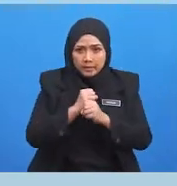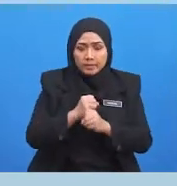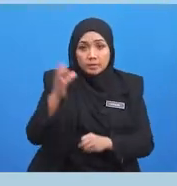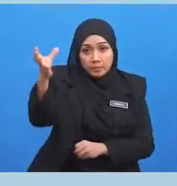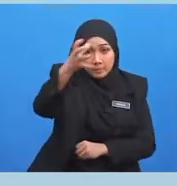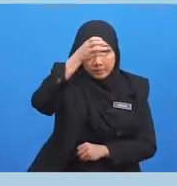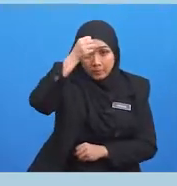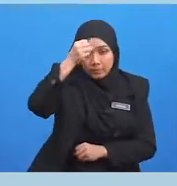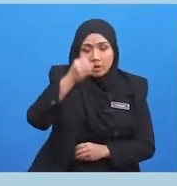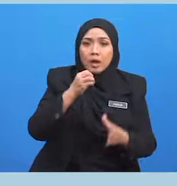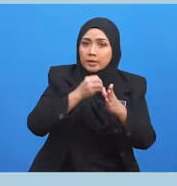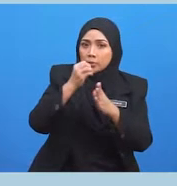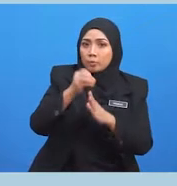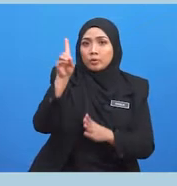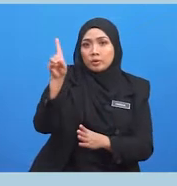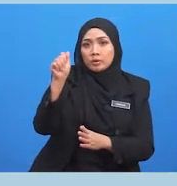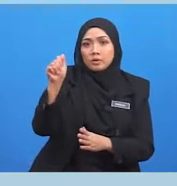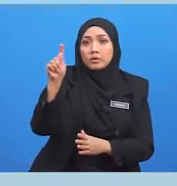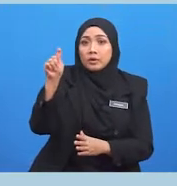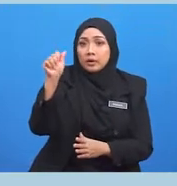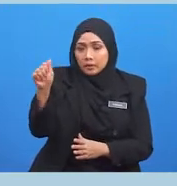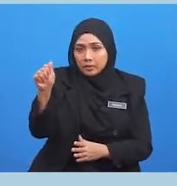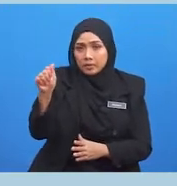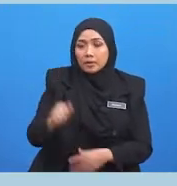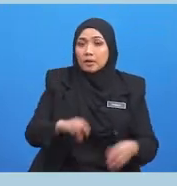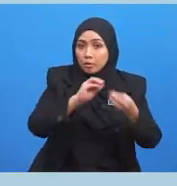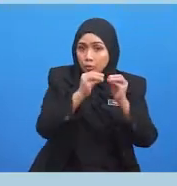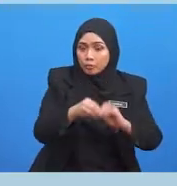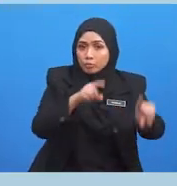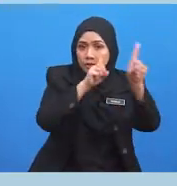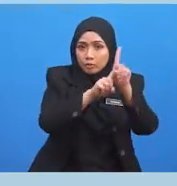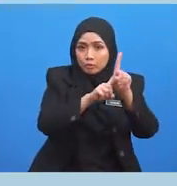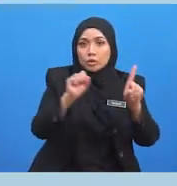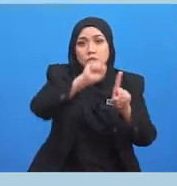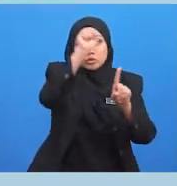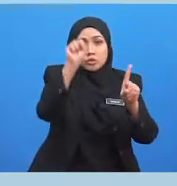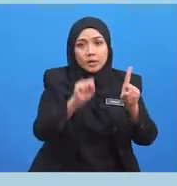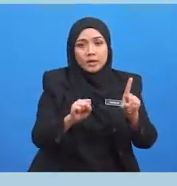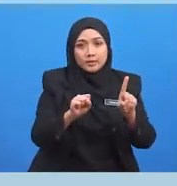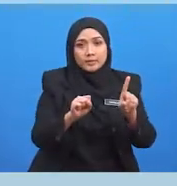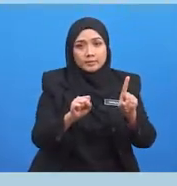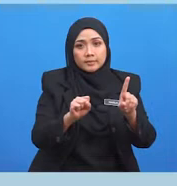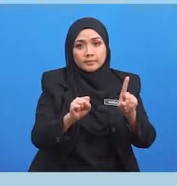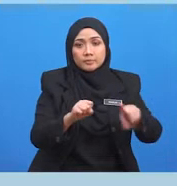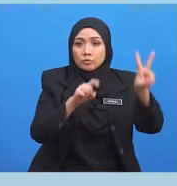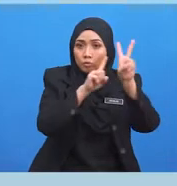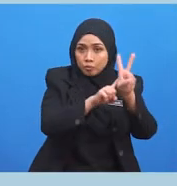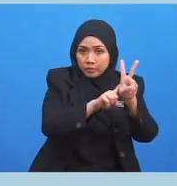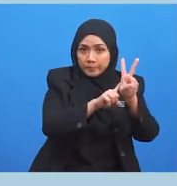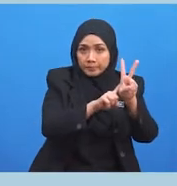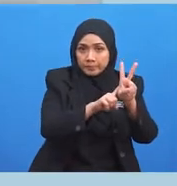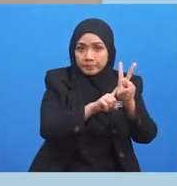mendapatkan maklumat atau data. Yang pertama, soal selidik. Yang